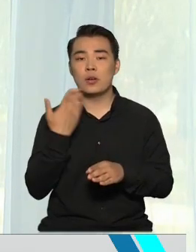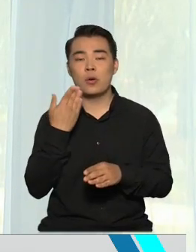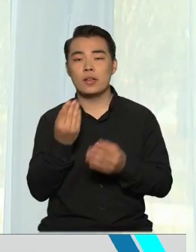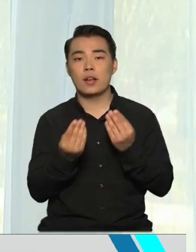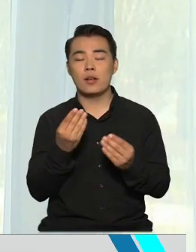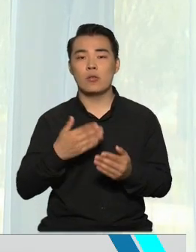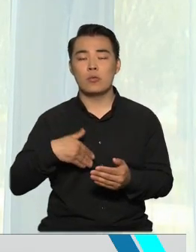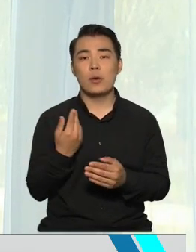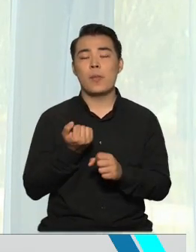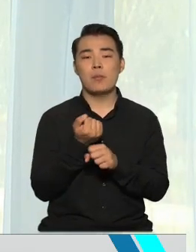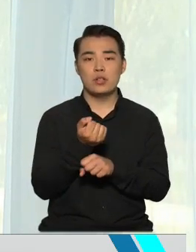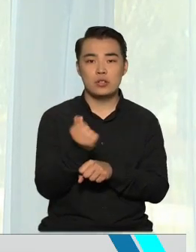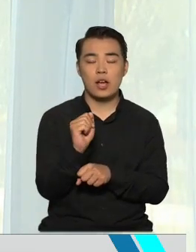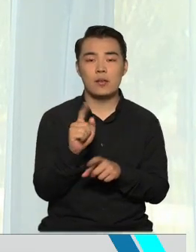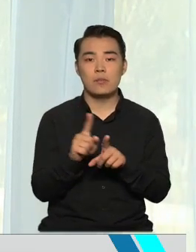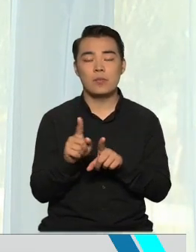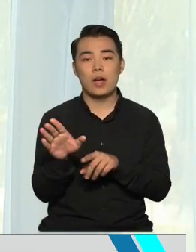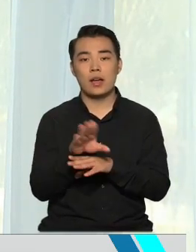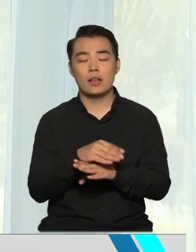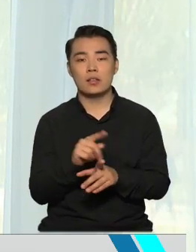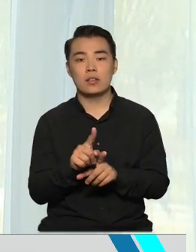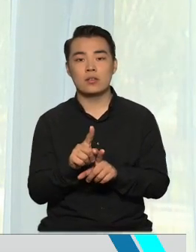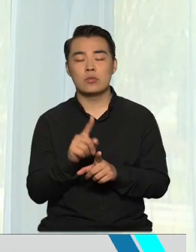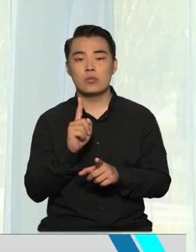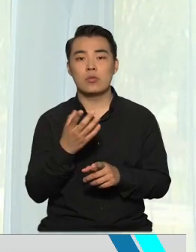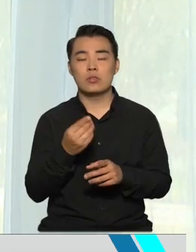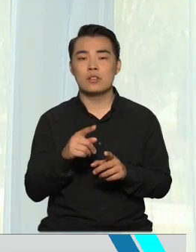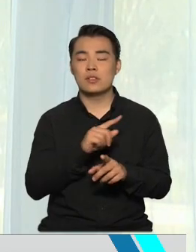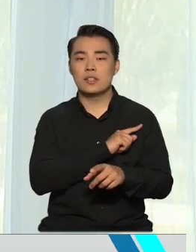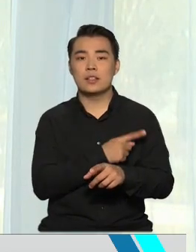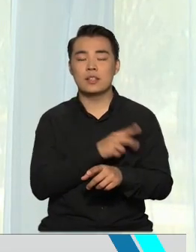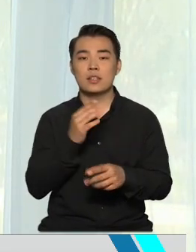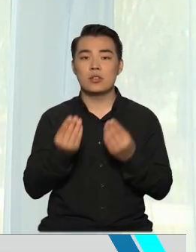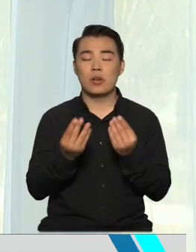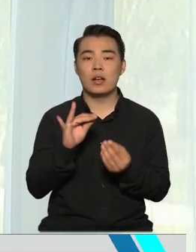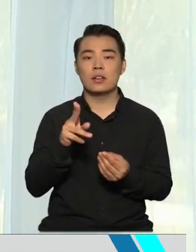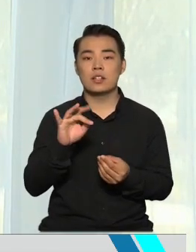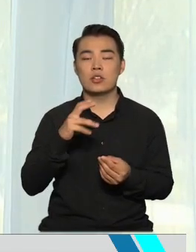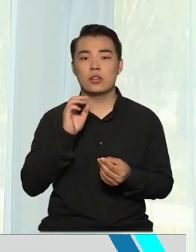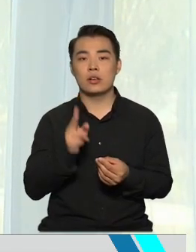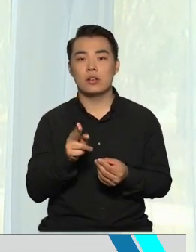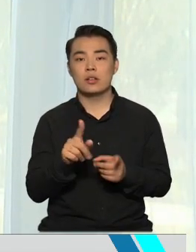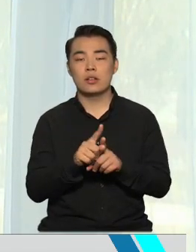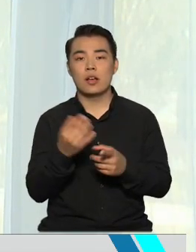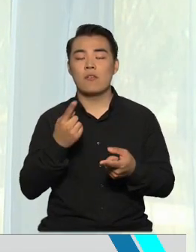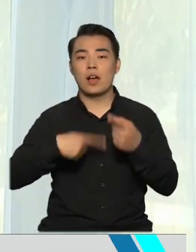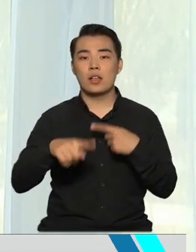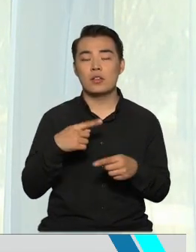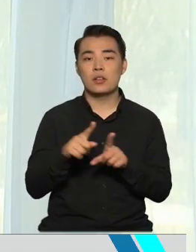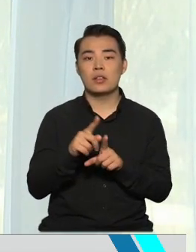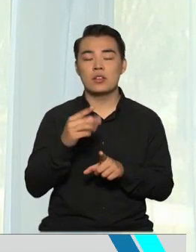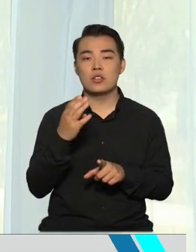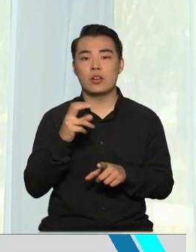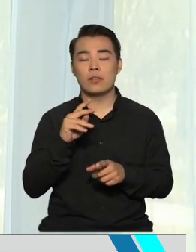хочется побеждать. Кречкова, очень сильный игрок. Сейчас он с Жабера возвращается, вот только